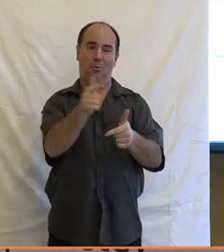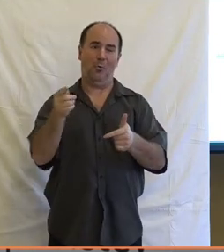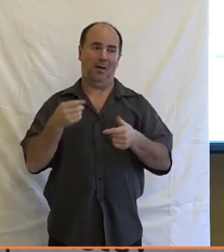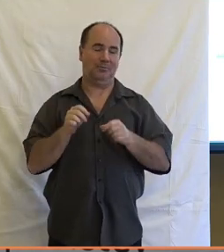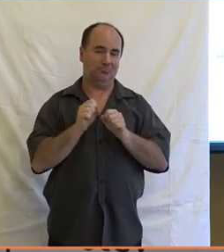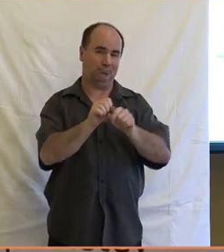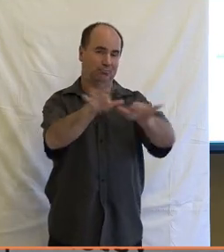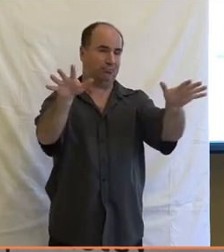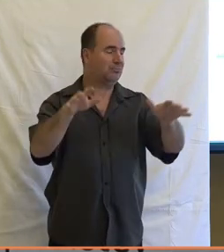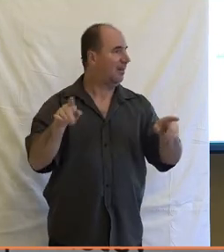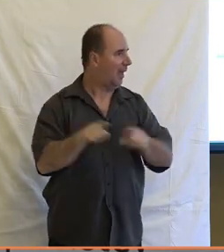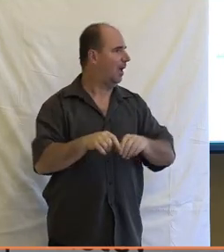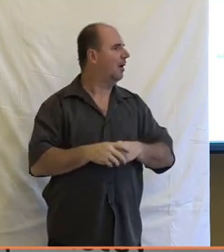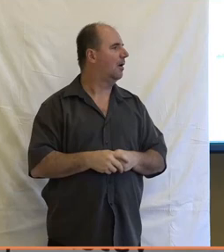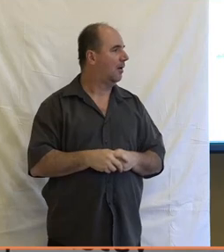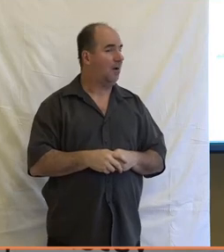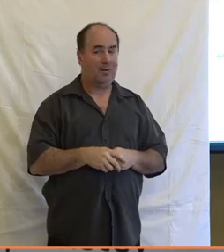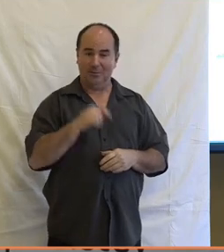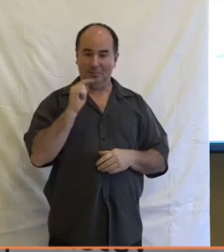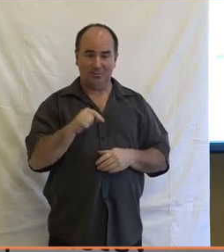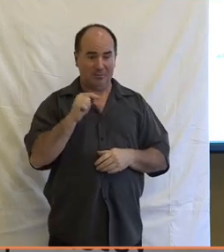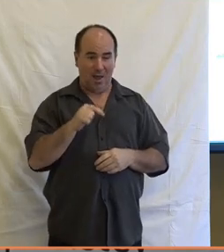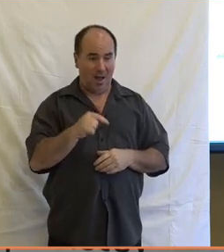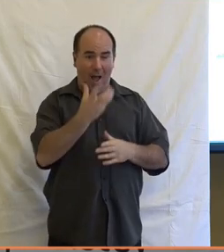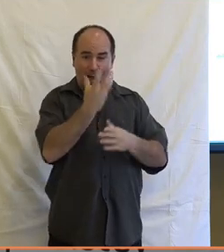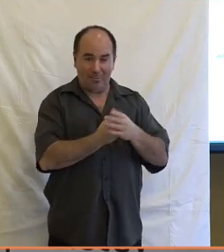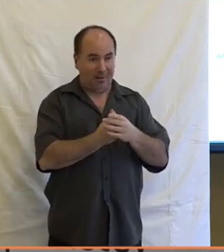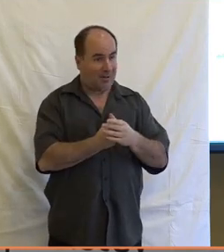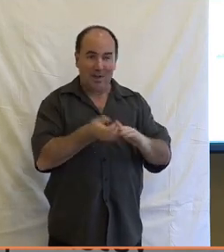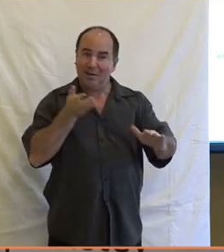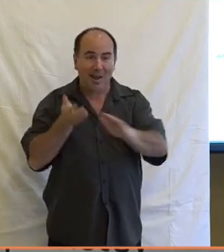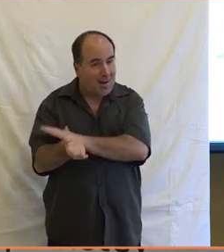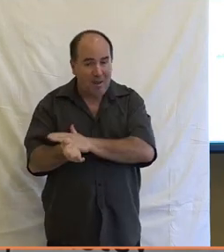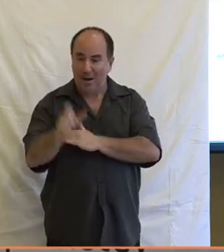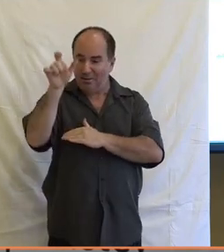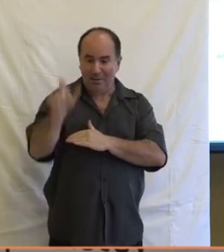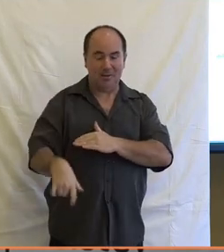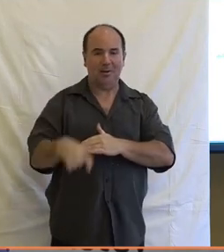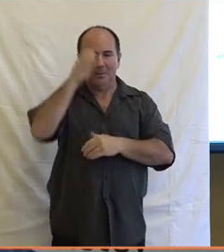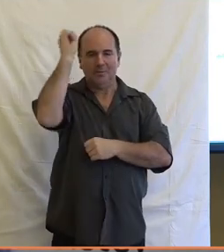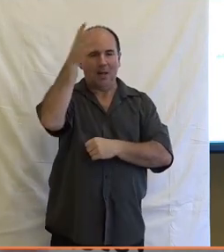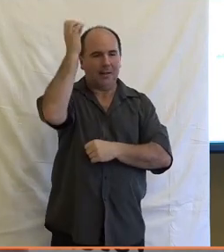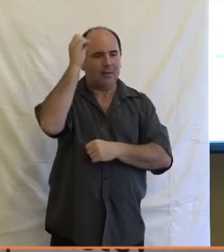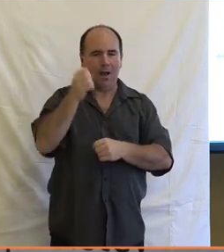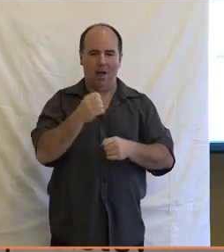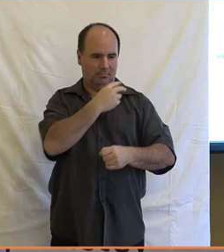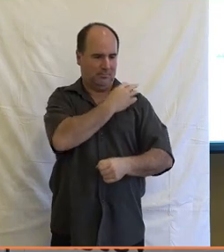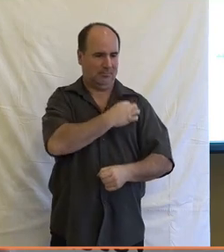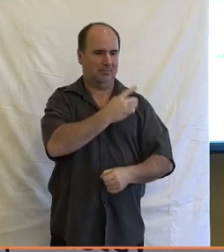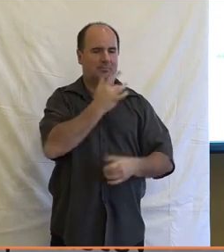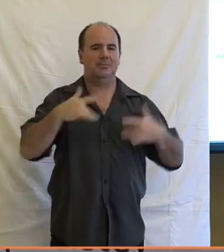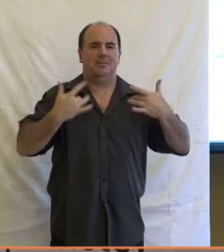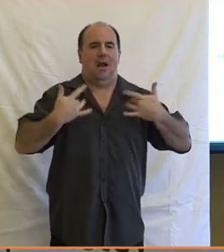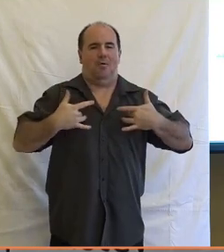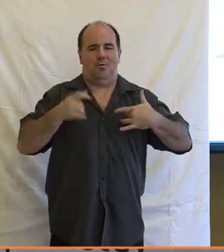vlastně ona nenahradí ani ty záchranáře, nenahradí ani to, že se já někde naučím první pomoc nebo